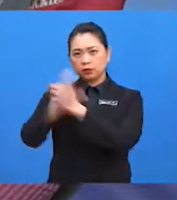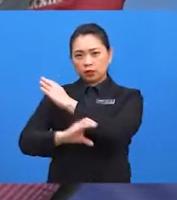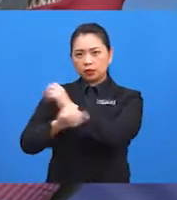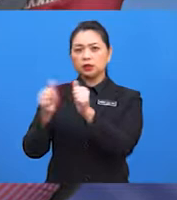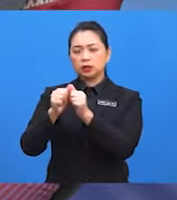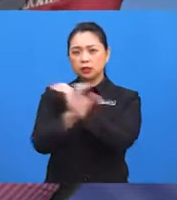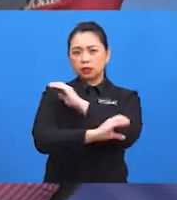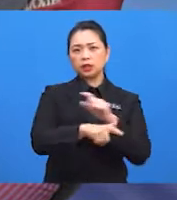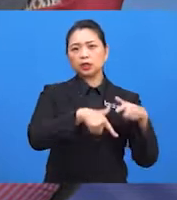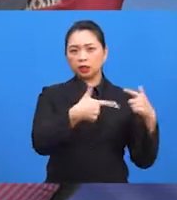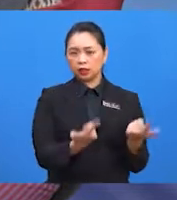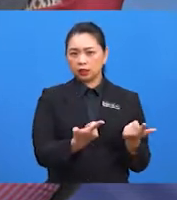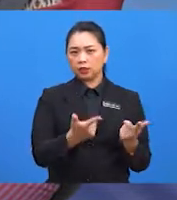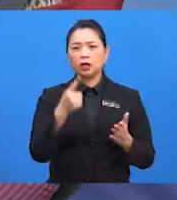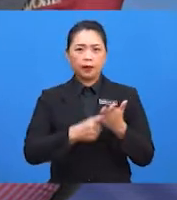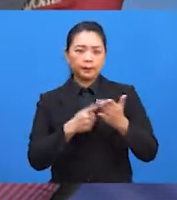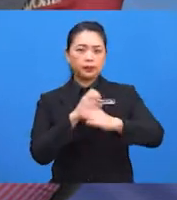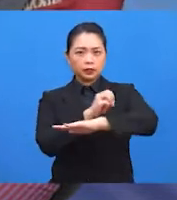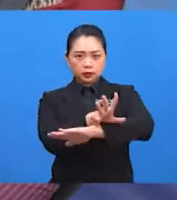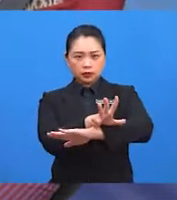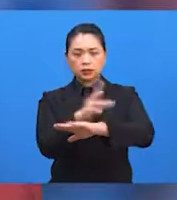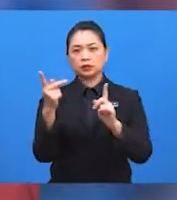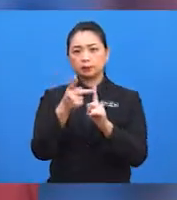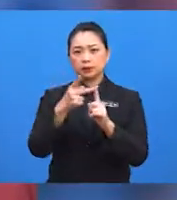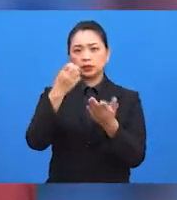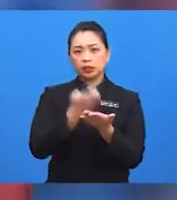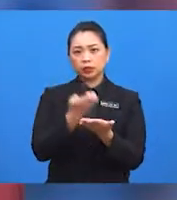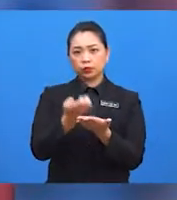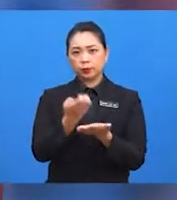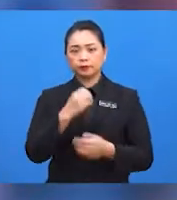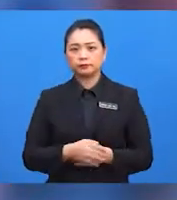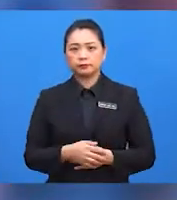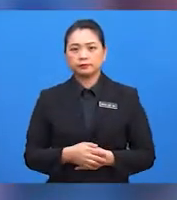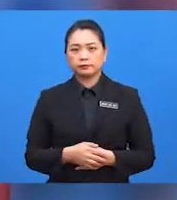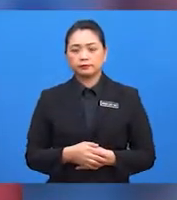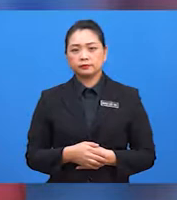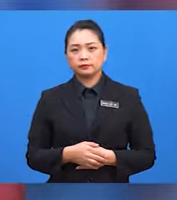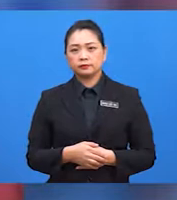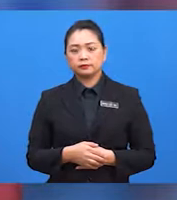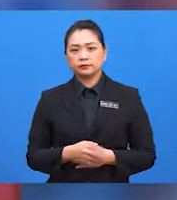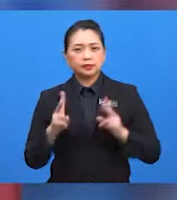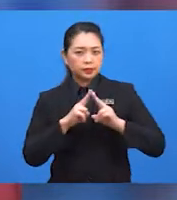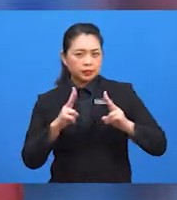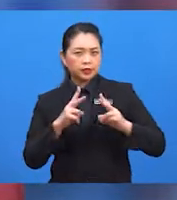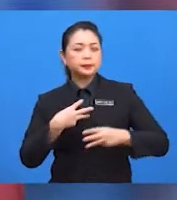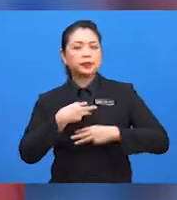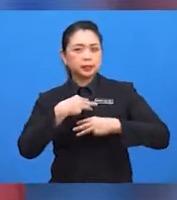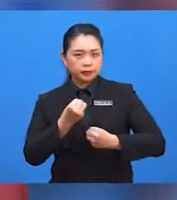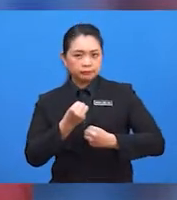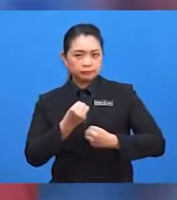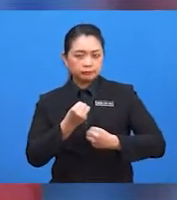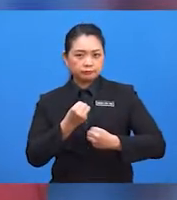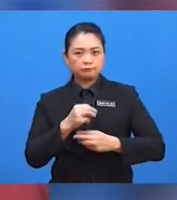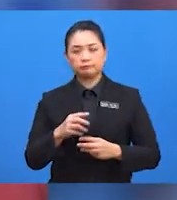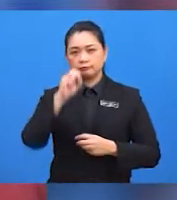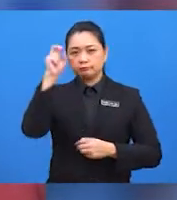masalah ini memberi kesan kepada ekonomi negara berkenaan? Ya, sungguh menarik soalan Cikgu Azah beri